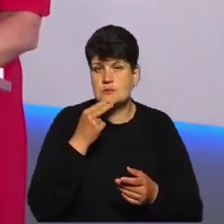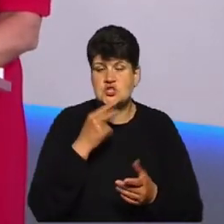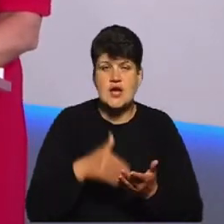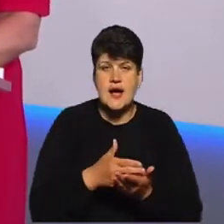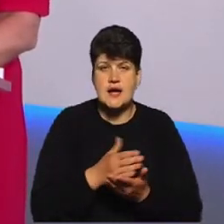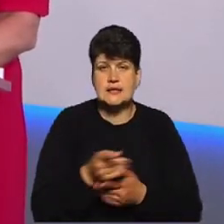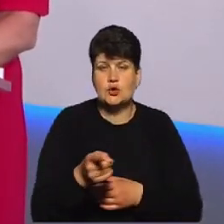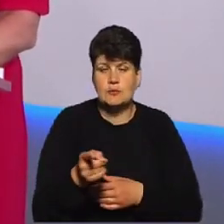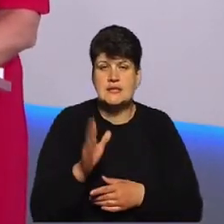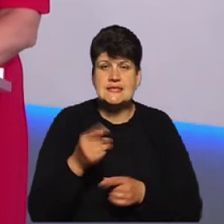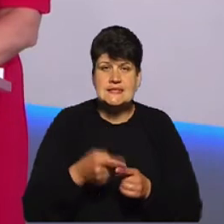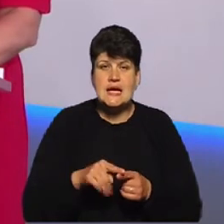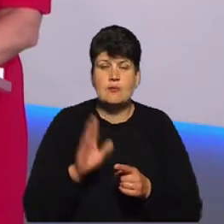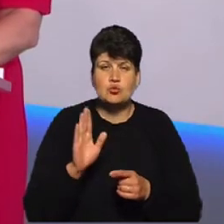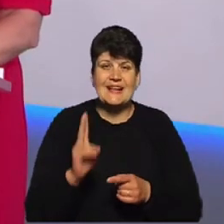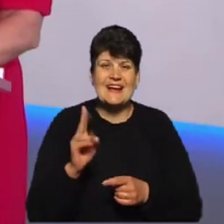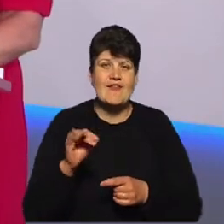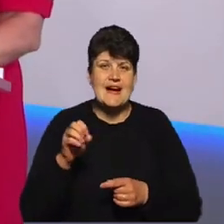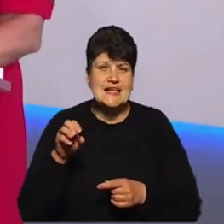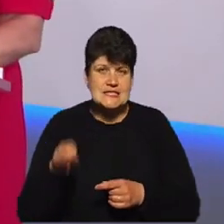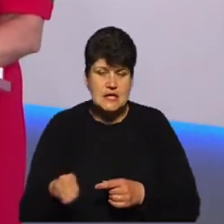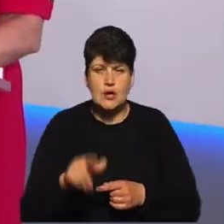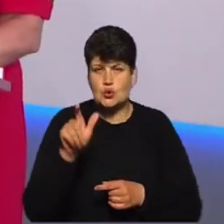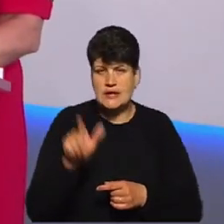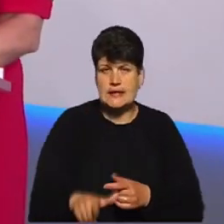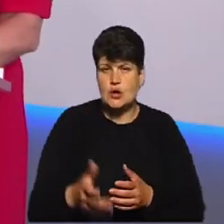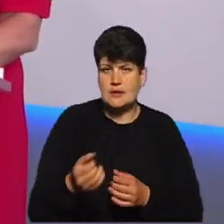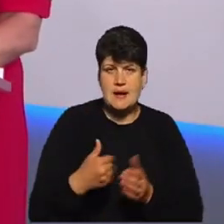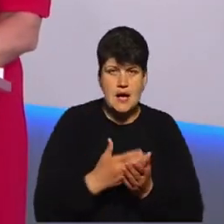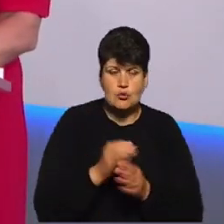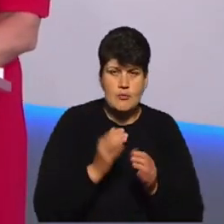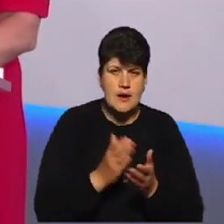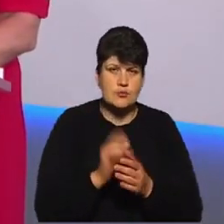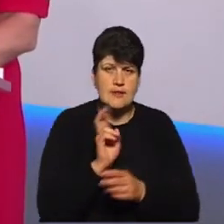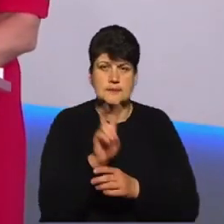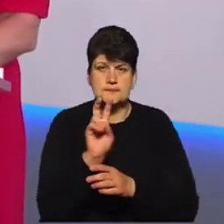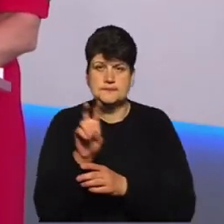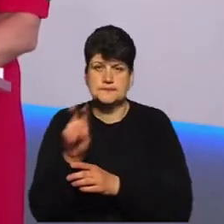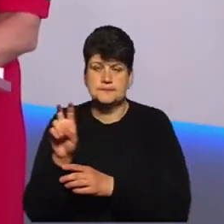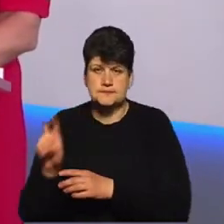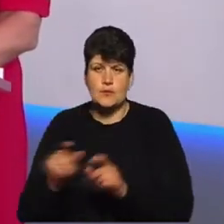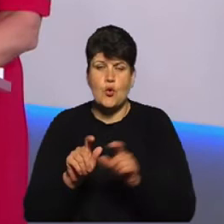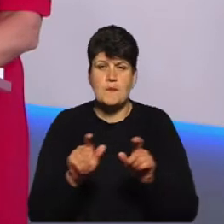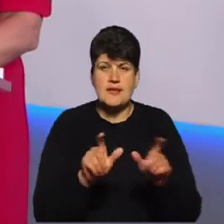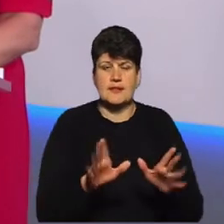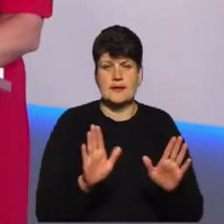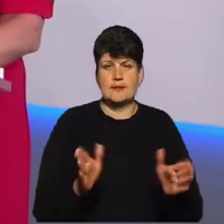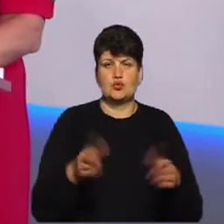квест. Людина, яка отримує цю карту, має можливість відвідати ті гастрономічні об'єкти, які будуть пропонувати